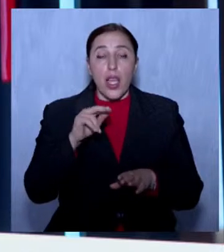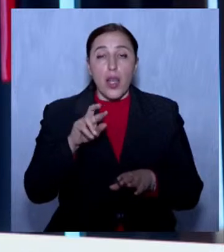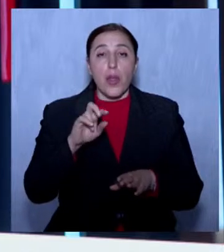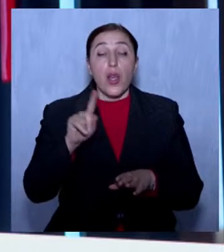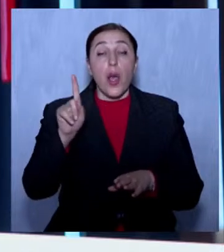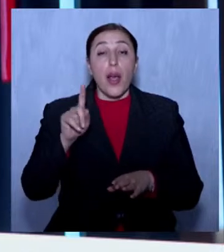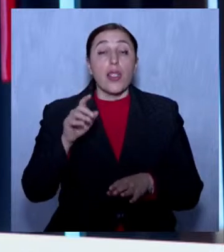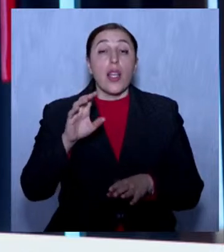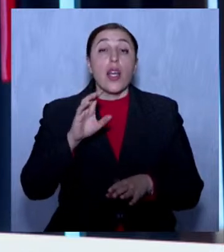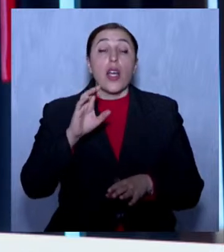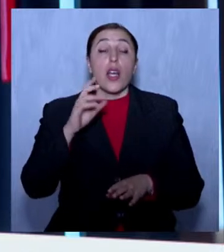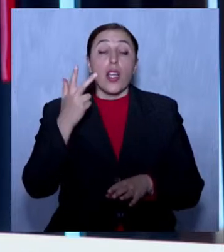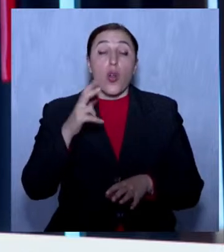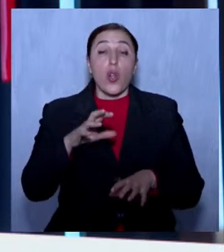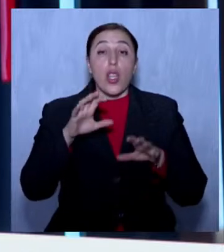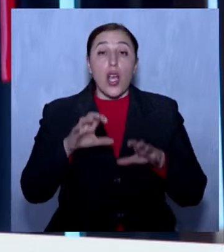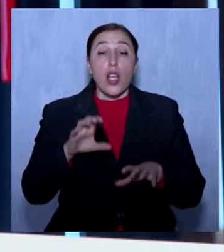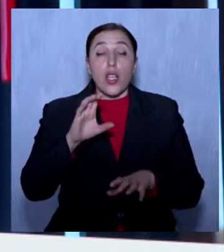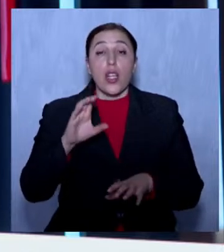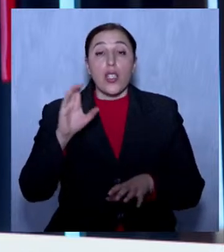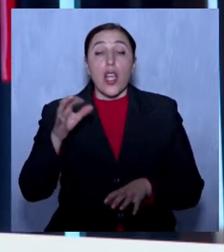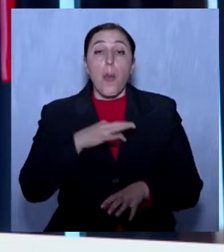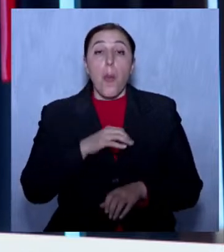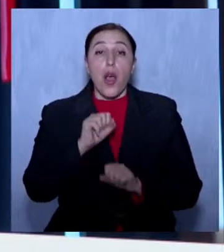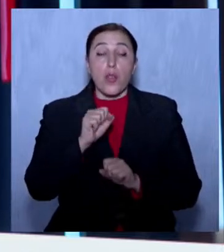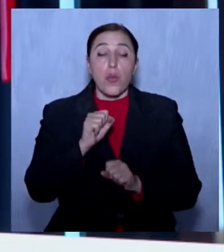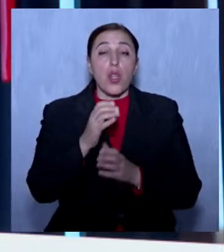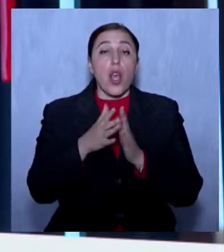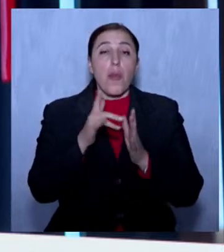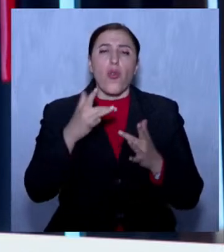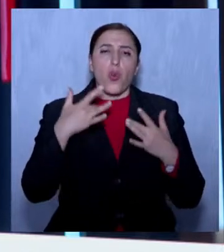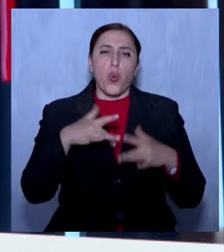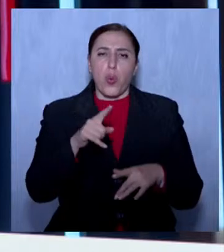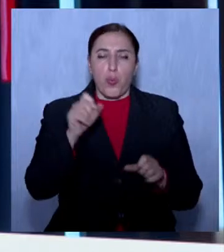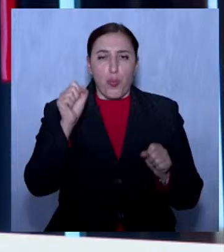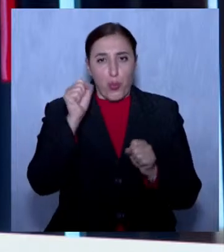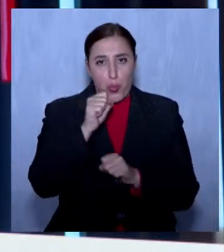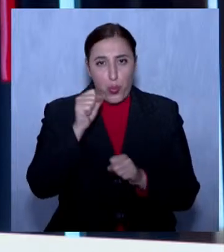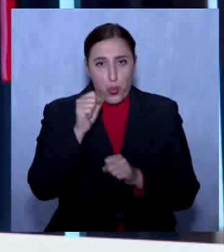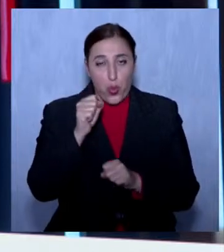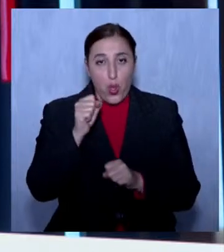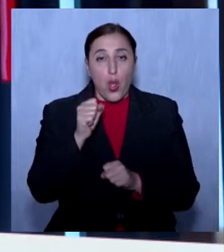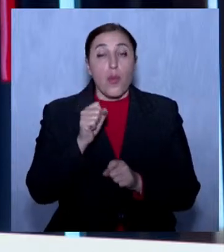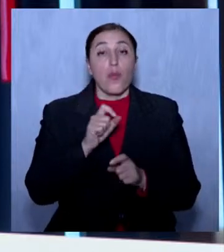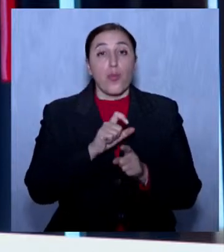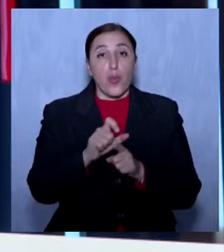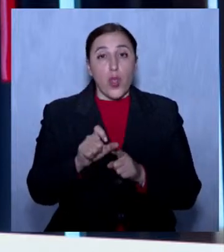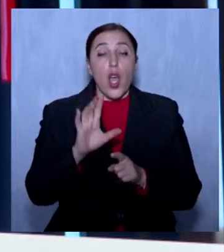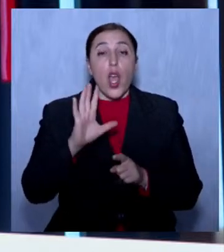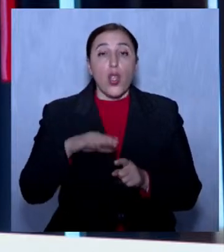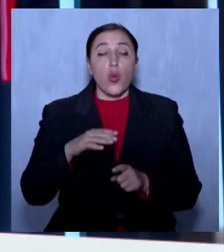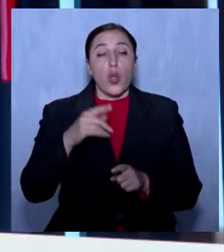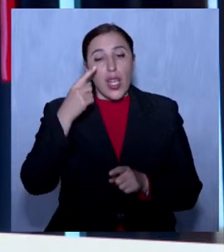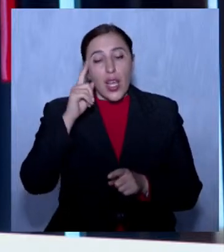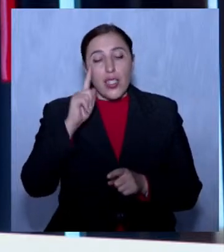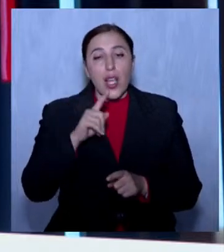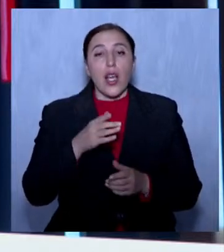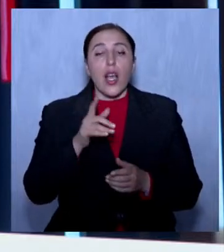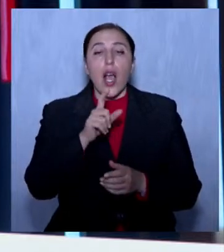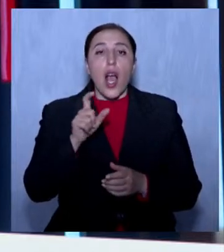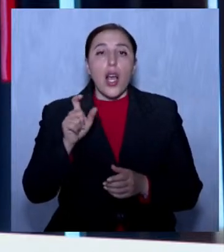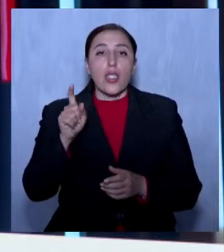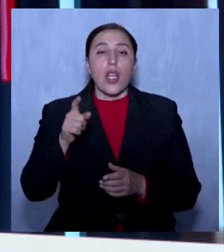փաստաբանի պատասխանը, որը հերքում էր պահանջում, որակելով այս ամենը զրպարտություն։ Դրանից հետո էլ Իրազե քաղաքացիների